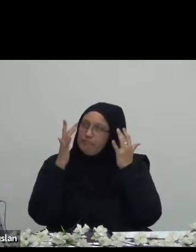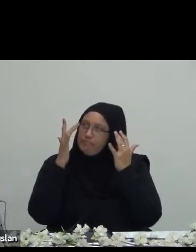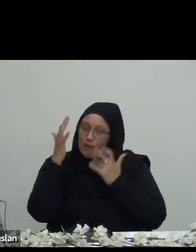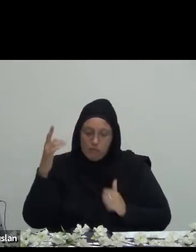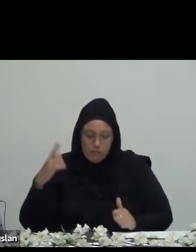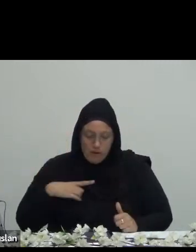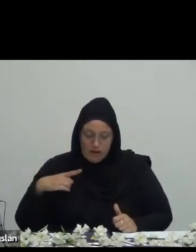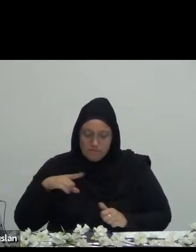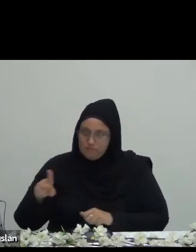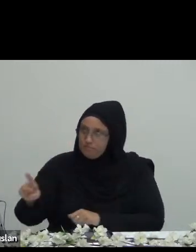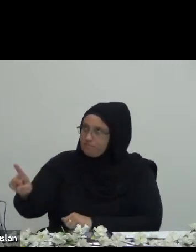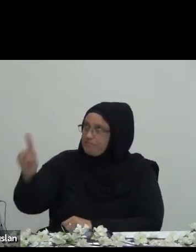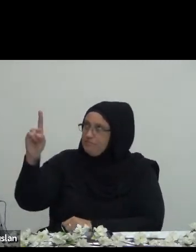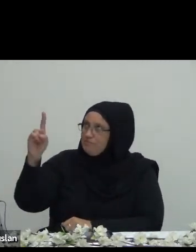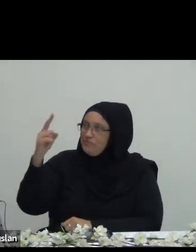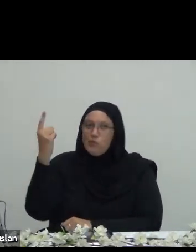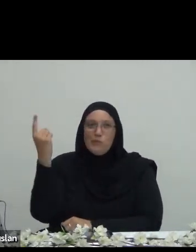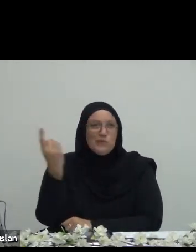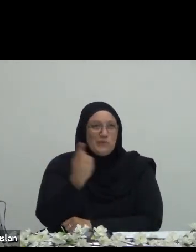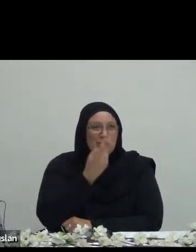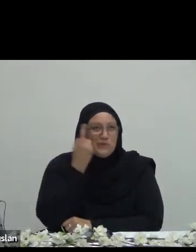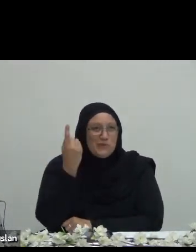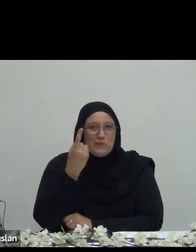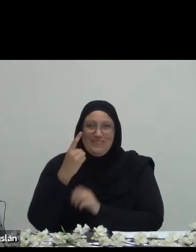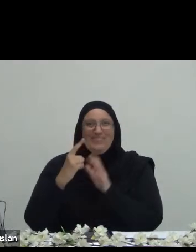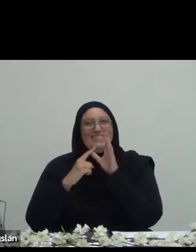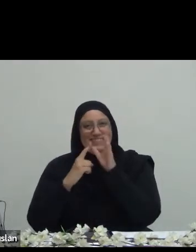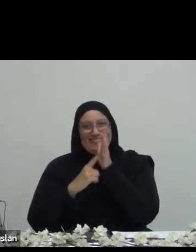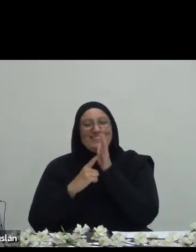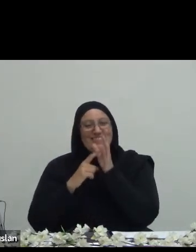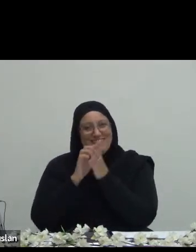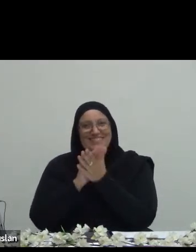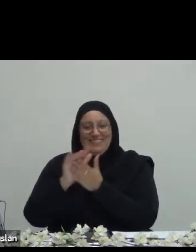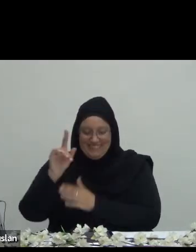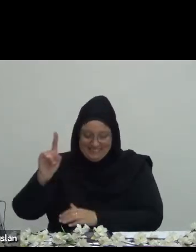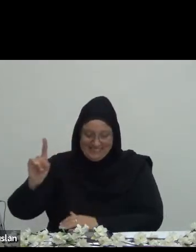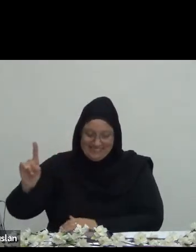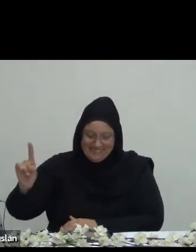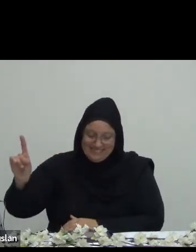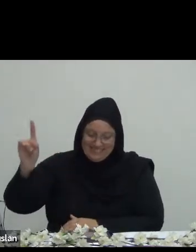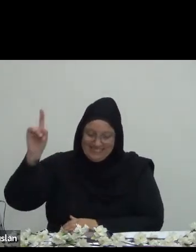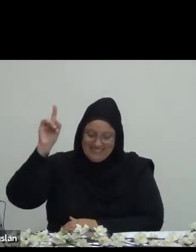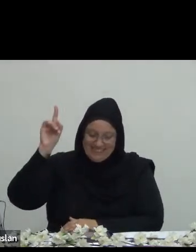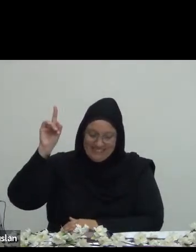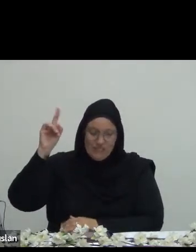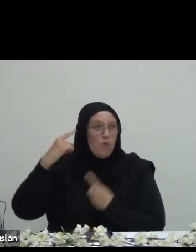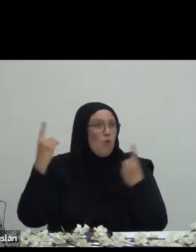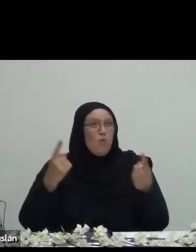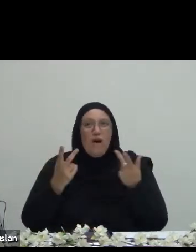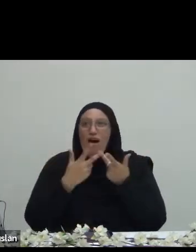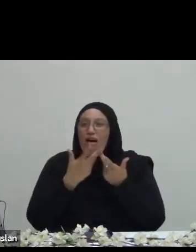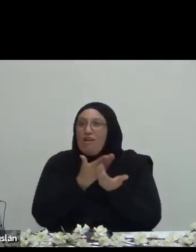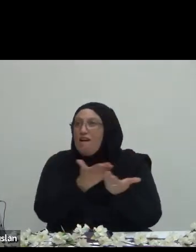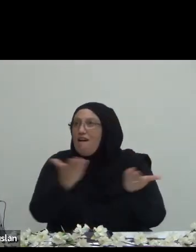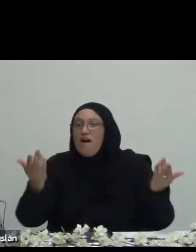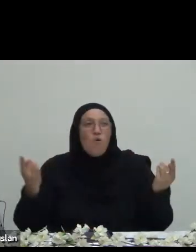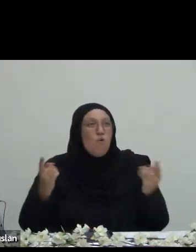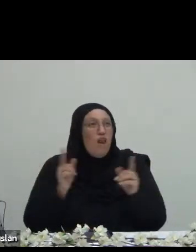الذي لا إله إلا هو